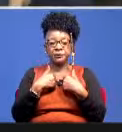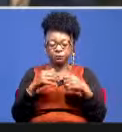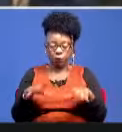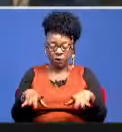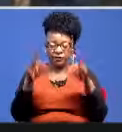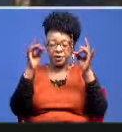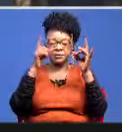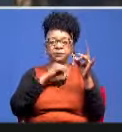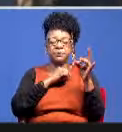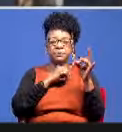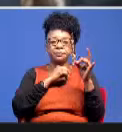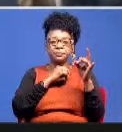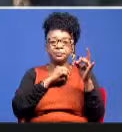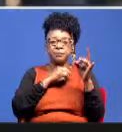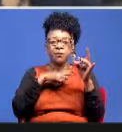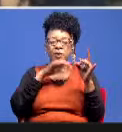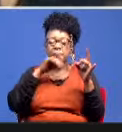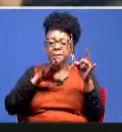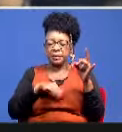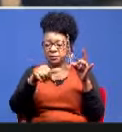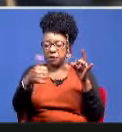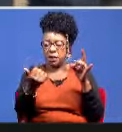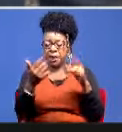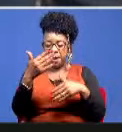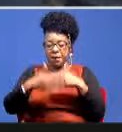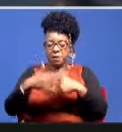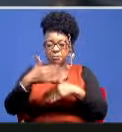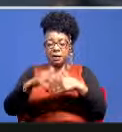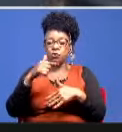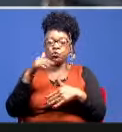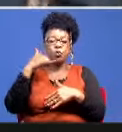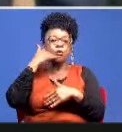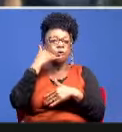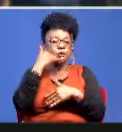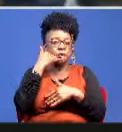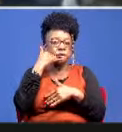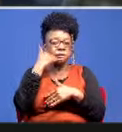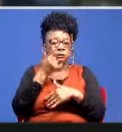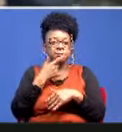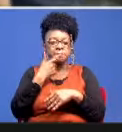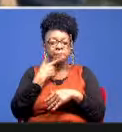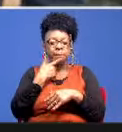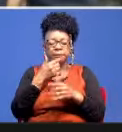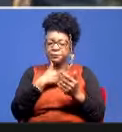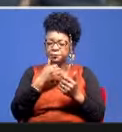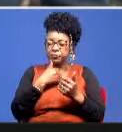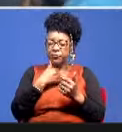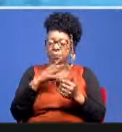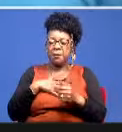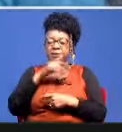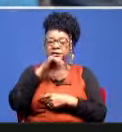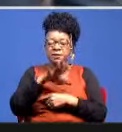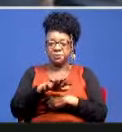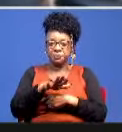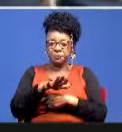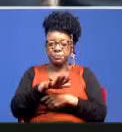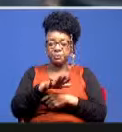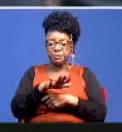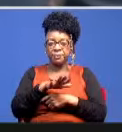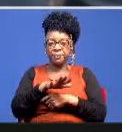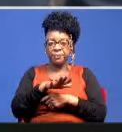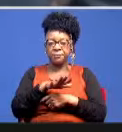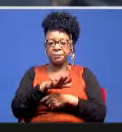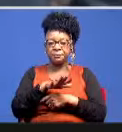atapatikana. Kuna mzazi alinipigia simu ambaye ni jirani katika kwa shule hii, kaniambia wako na huyo kijana wangu.